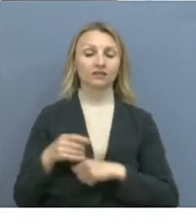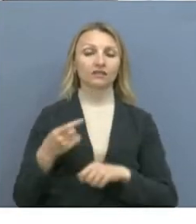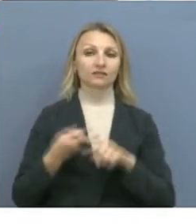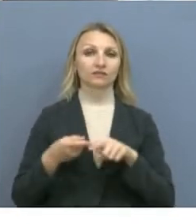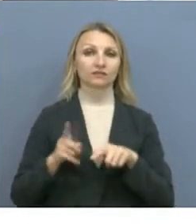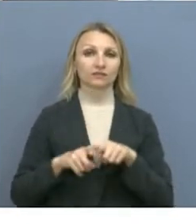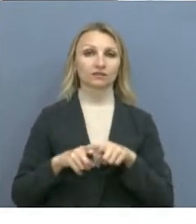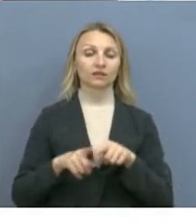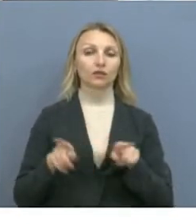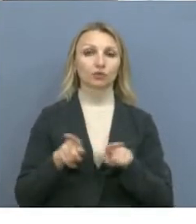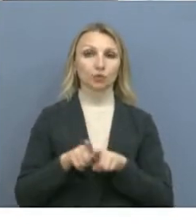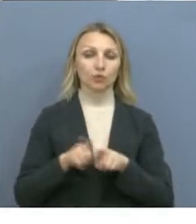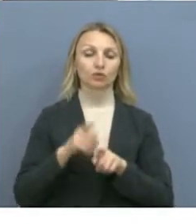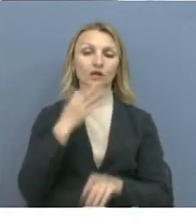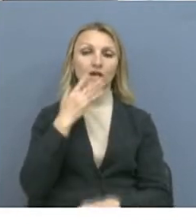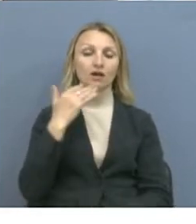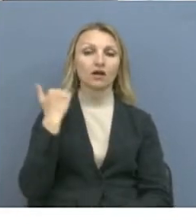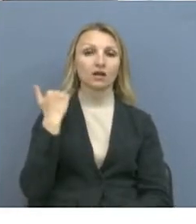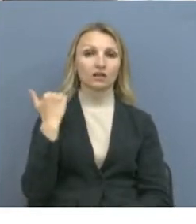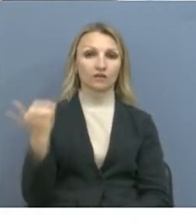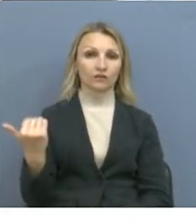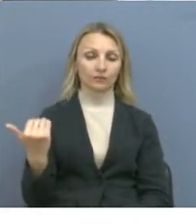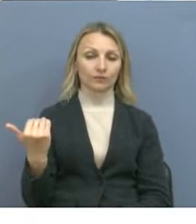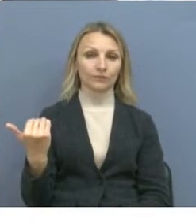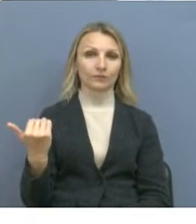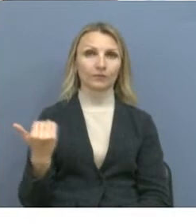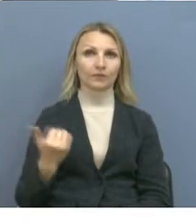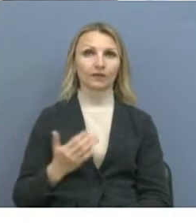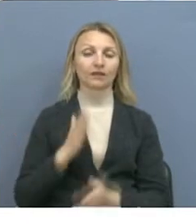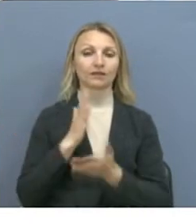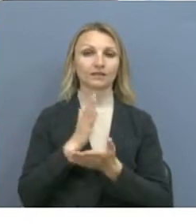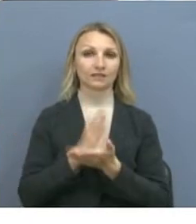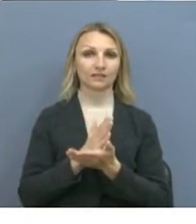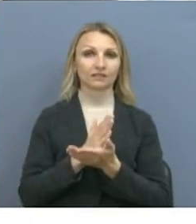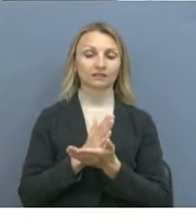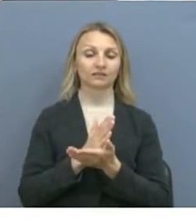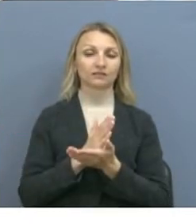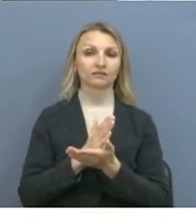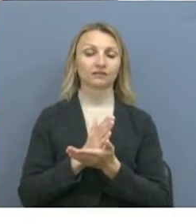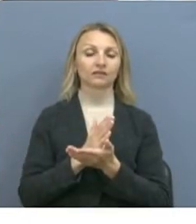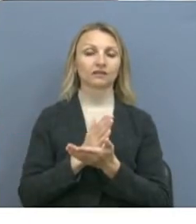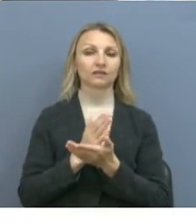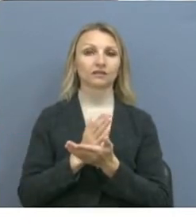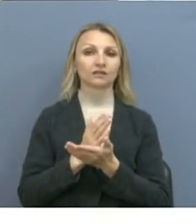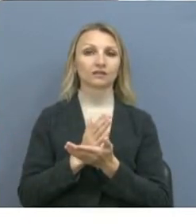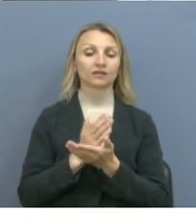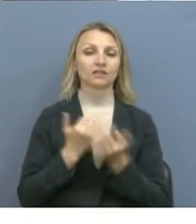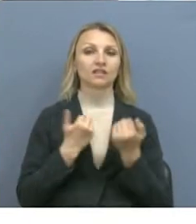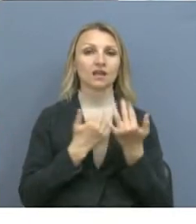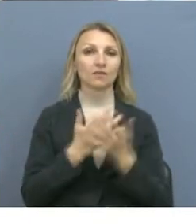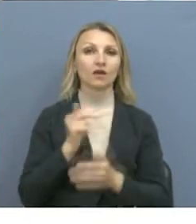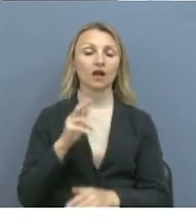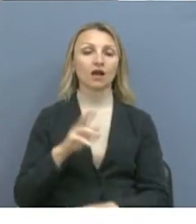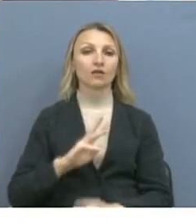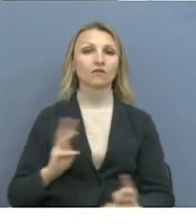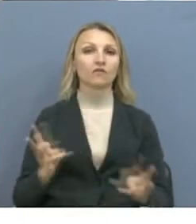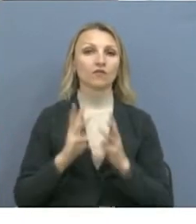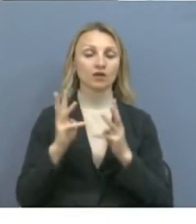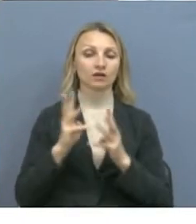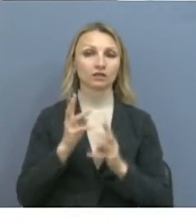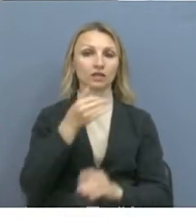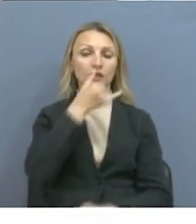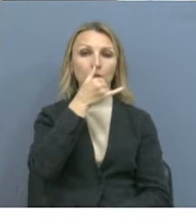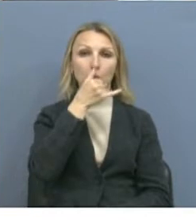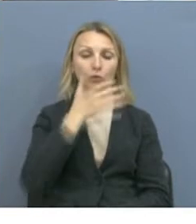составляющие тоже в основном зарубежные, потому что к ним существуют определенные требования характера, это как огнестойкость, водостойкость до 1